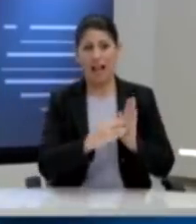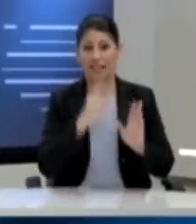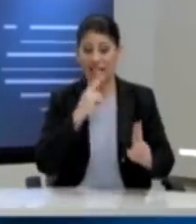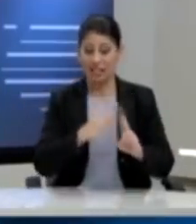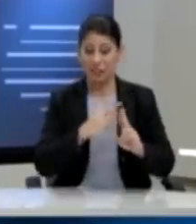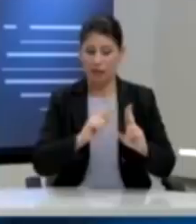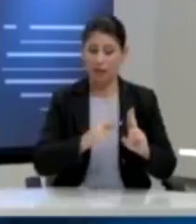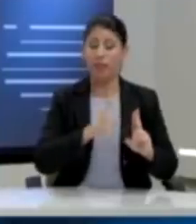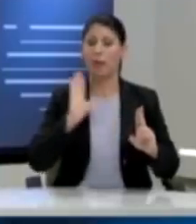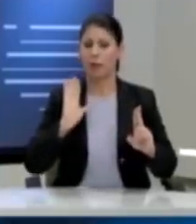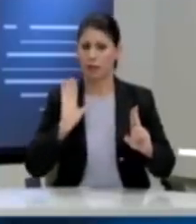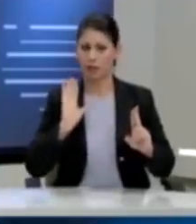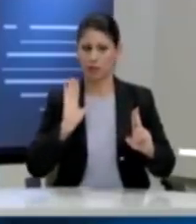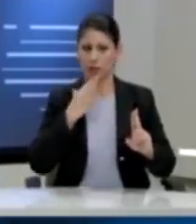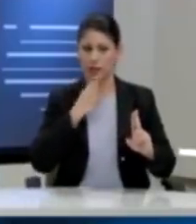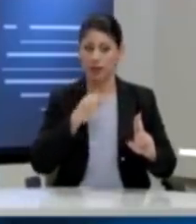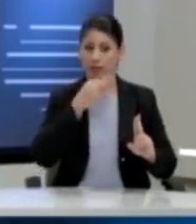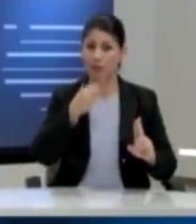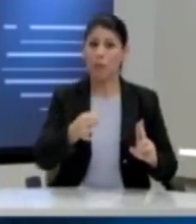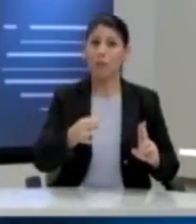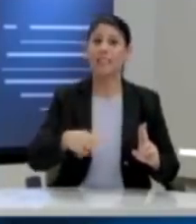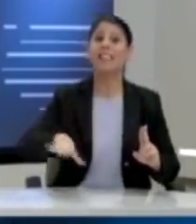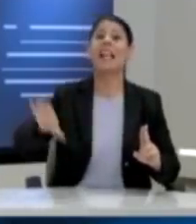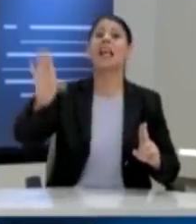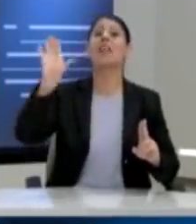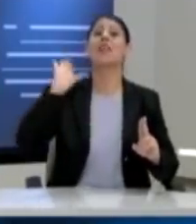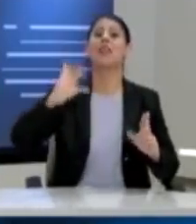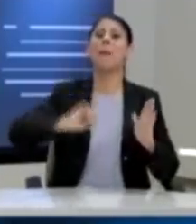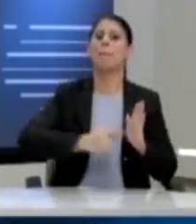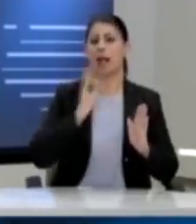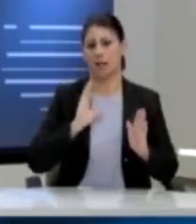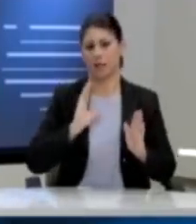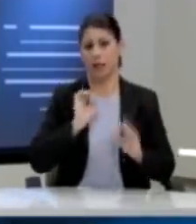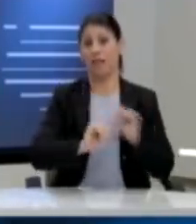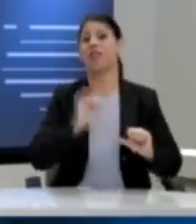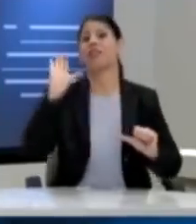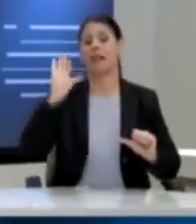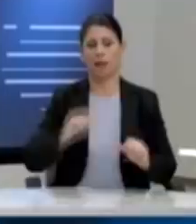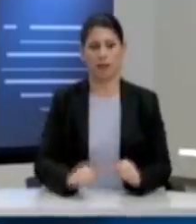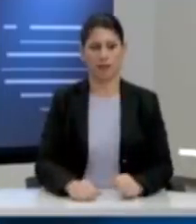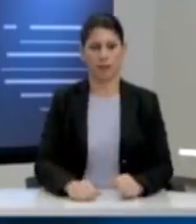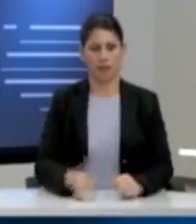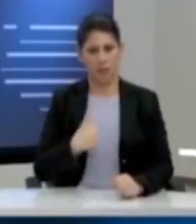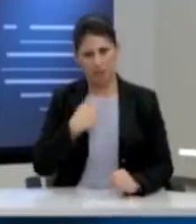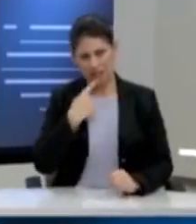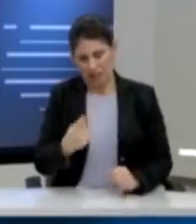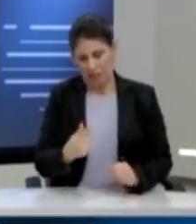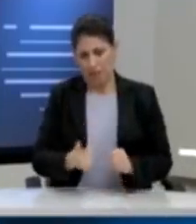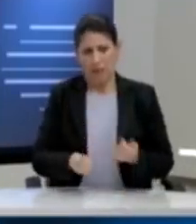δεν θίγονται επίσης. Γιατί θα πούμε τι δεν. Μετά θα πούμε το τι. Δεν σας είπαμε να